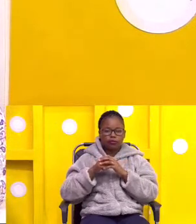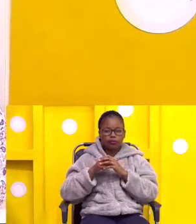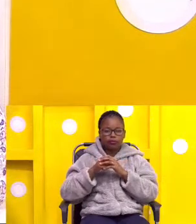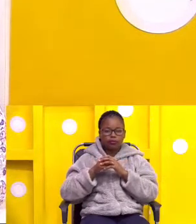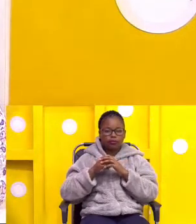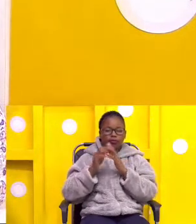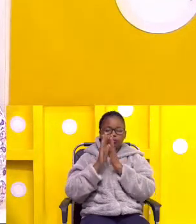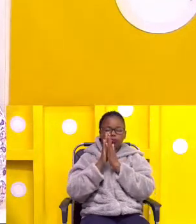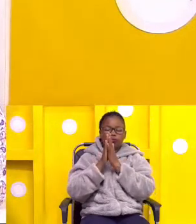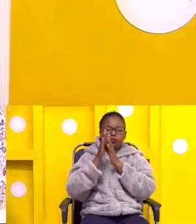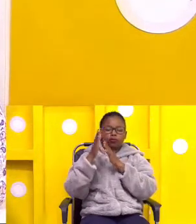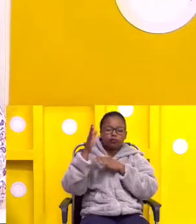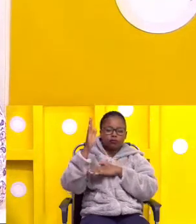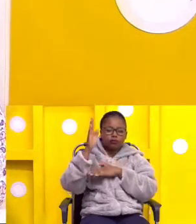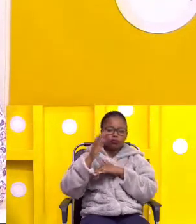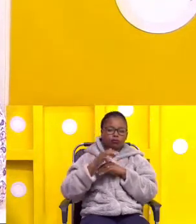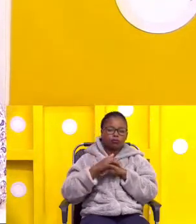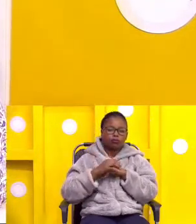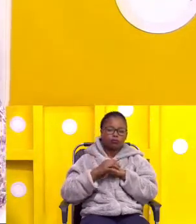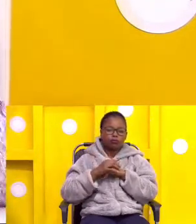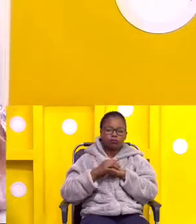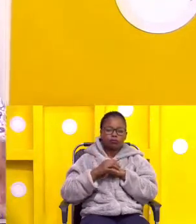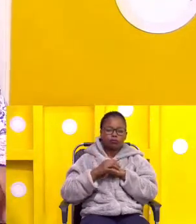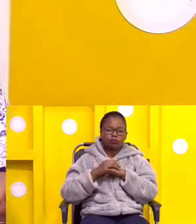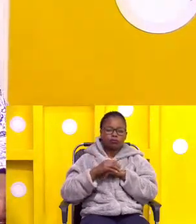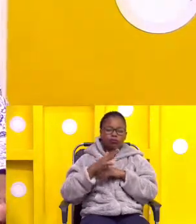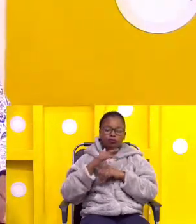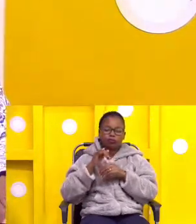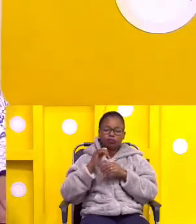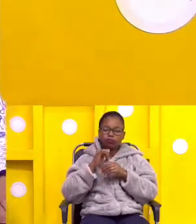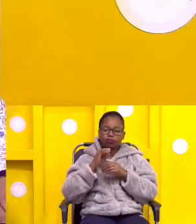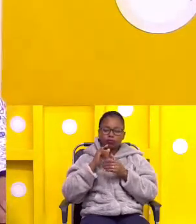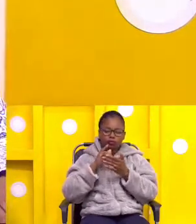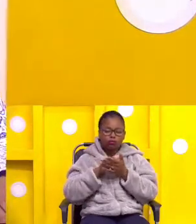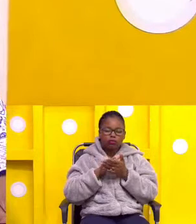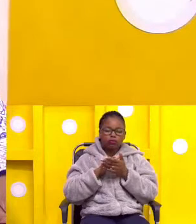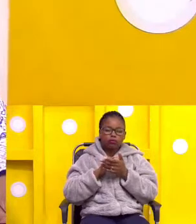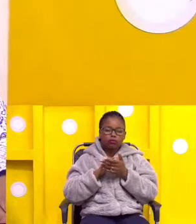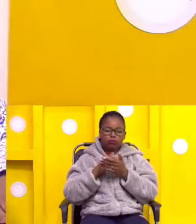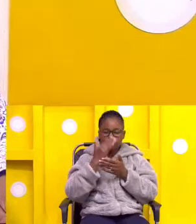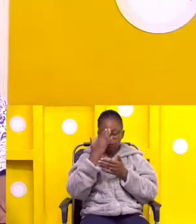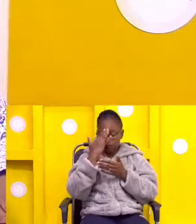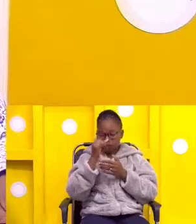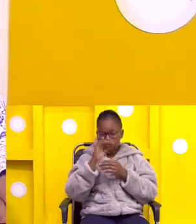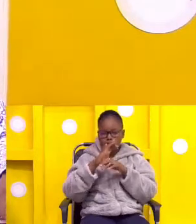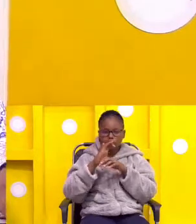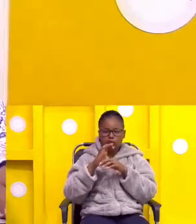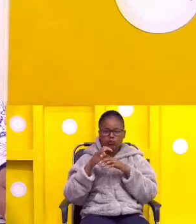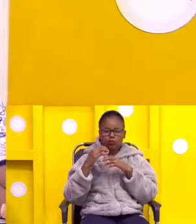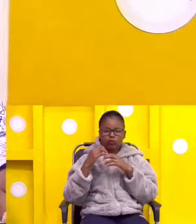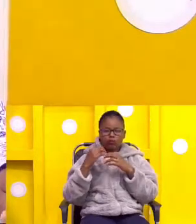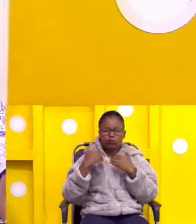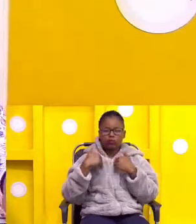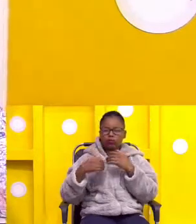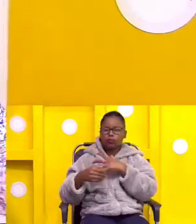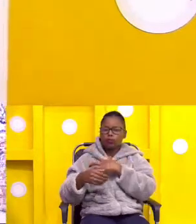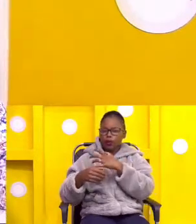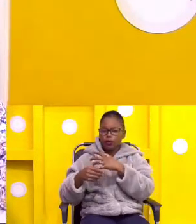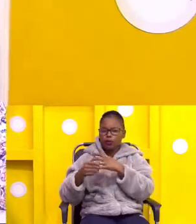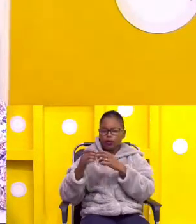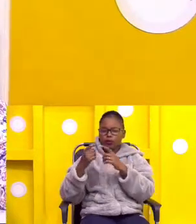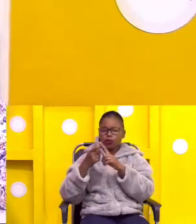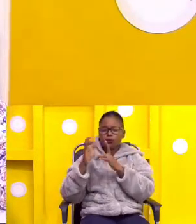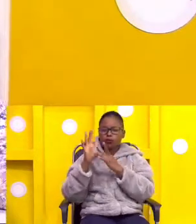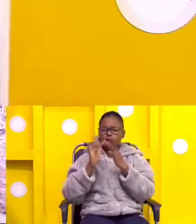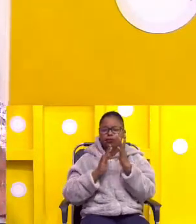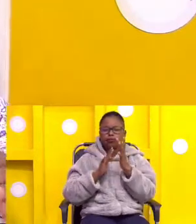Bwana asifuwe sana na nikio kanitha ugiaga na hinya wa Kristo tondu korwo ni mundu wa muriukirie tuge ni mundu wa